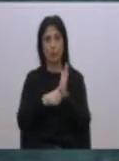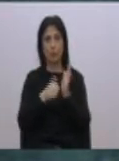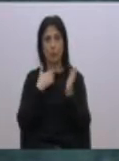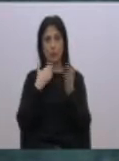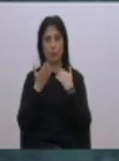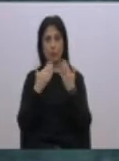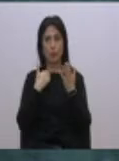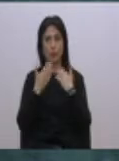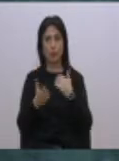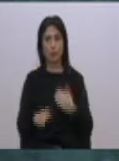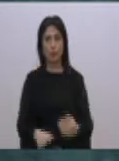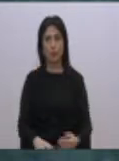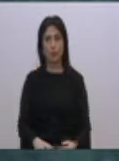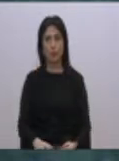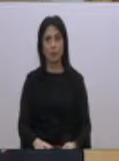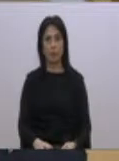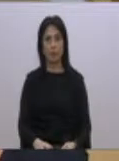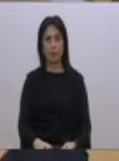Proiectul